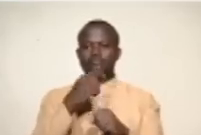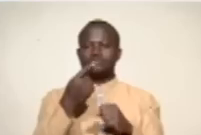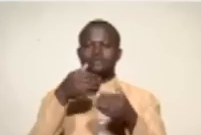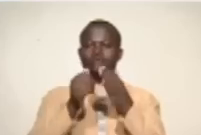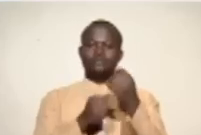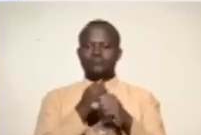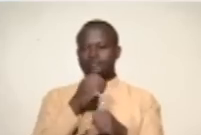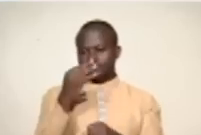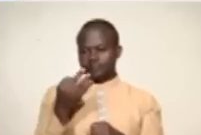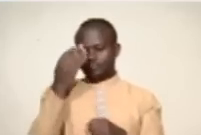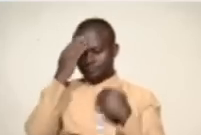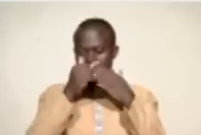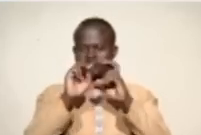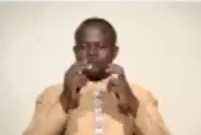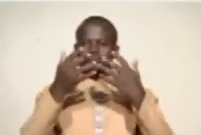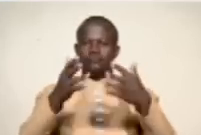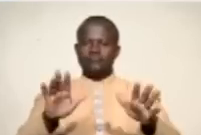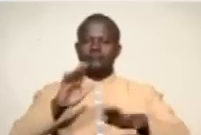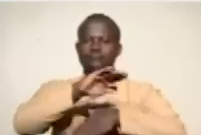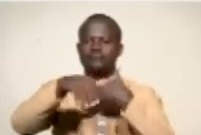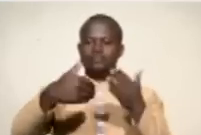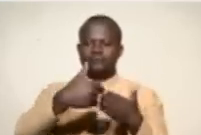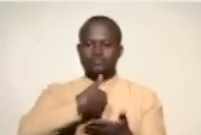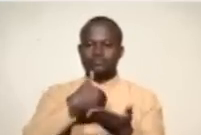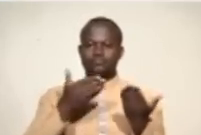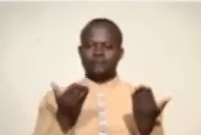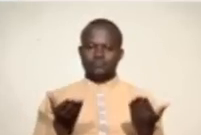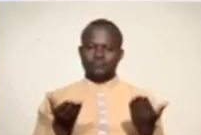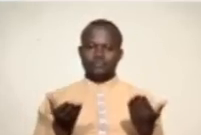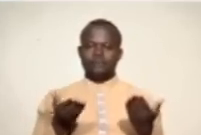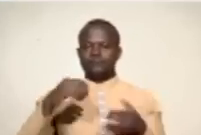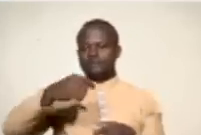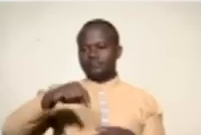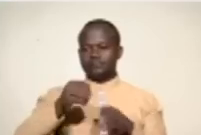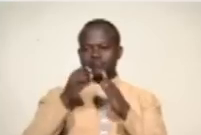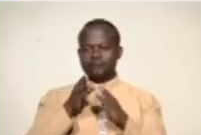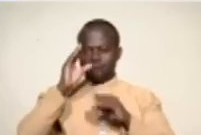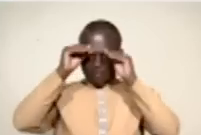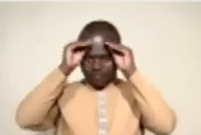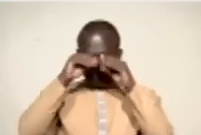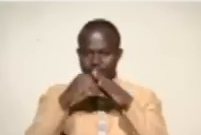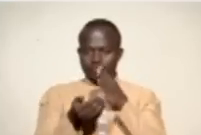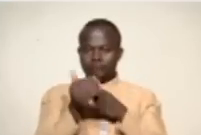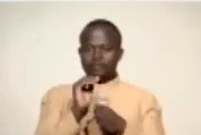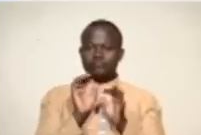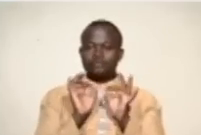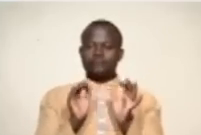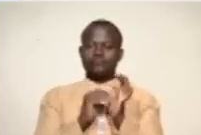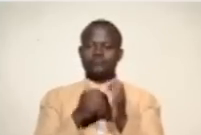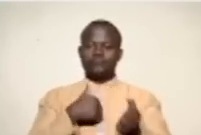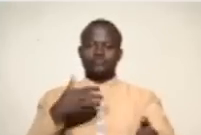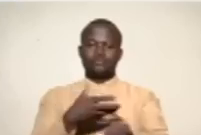buryo umunyeshuri urangije mu ishuri rye ryose aba afite karite z'umuntu wize, afite professional ethics, kandi